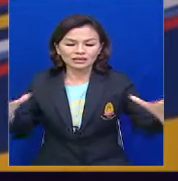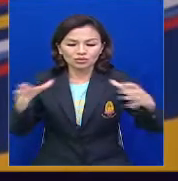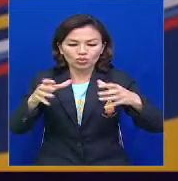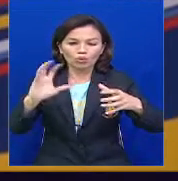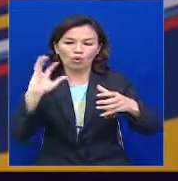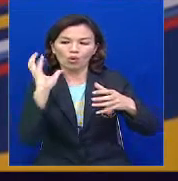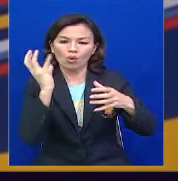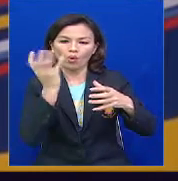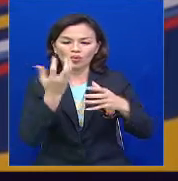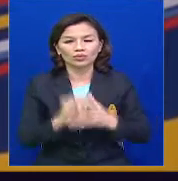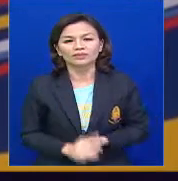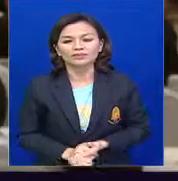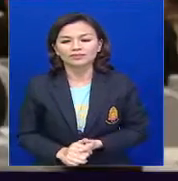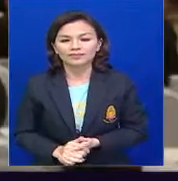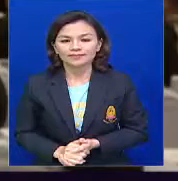นี